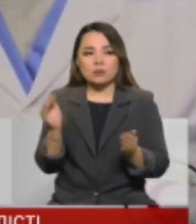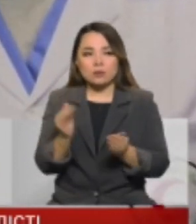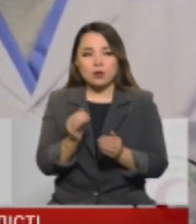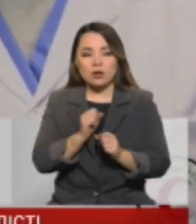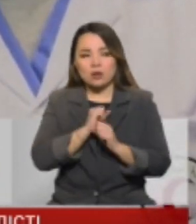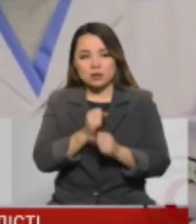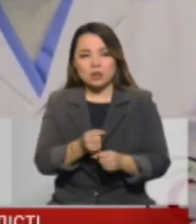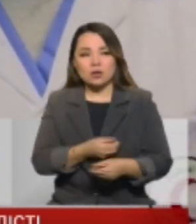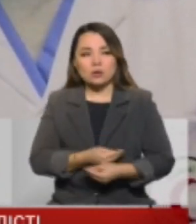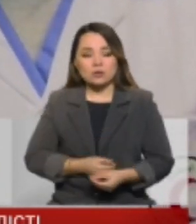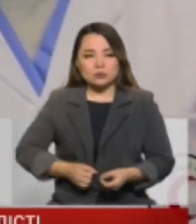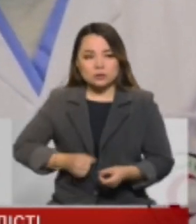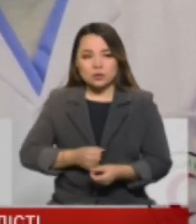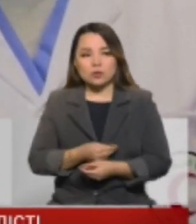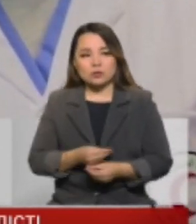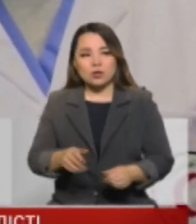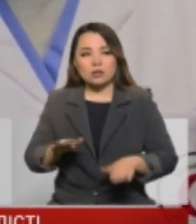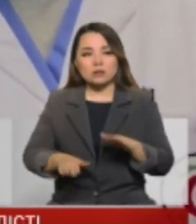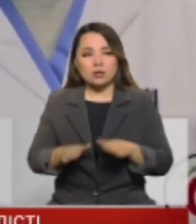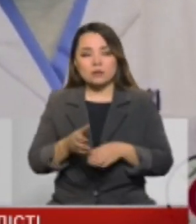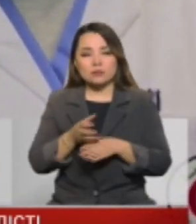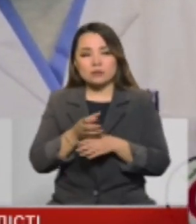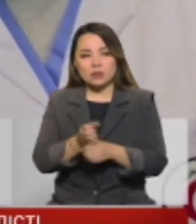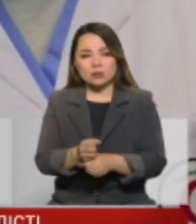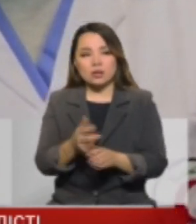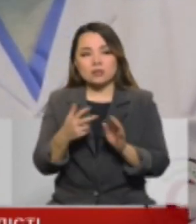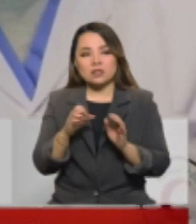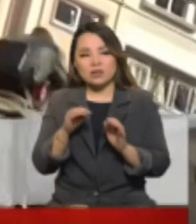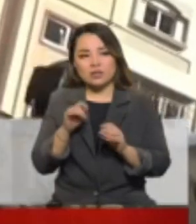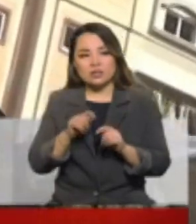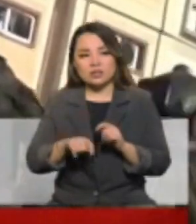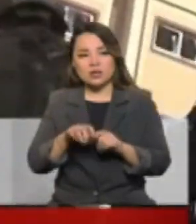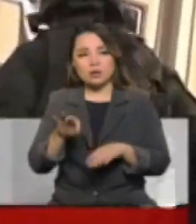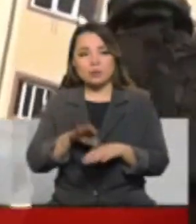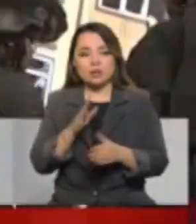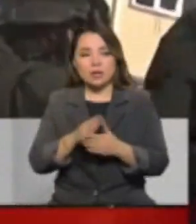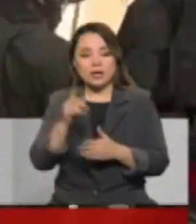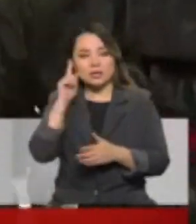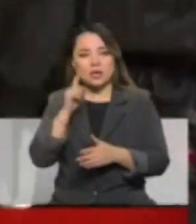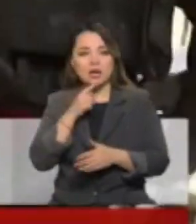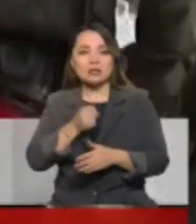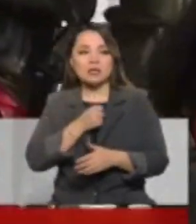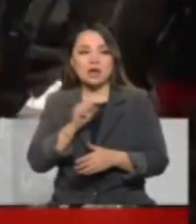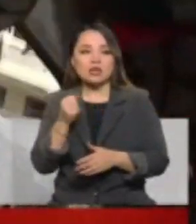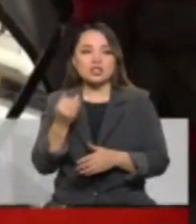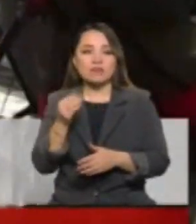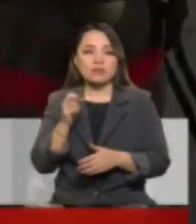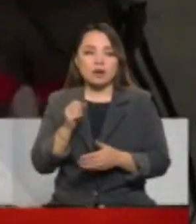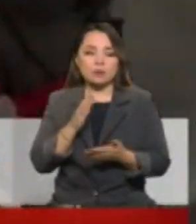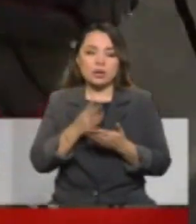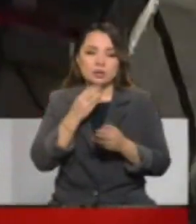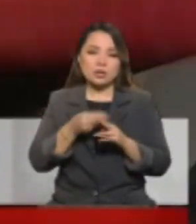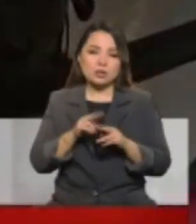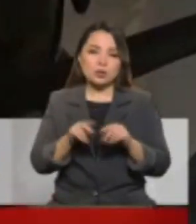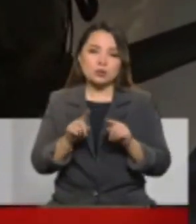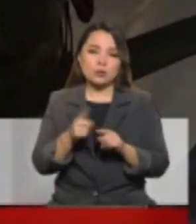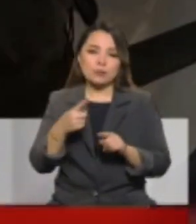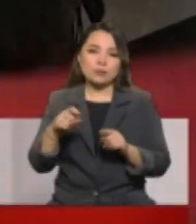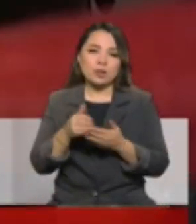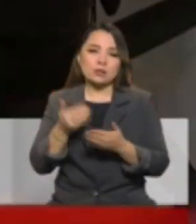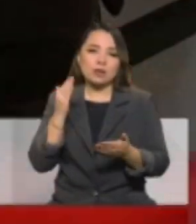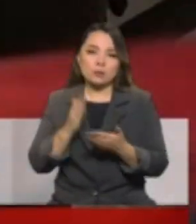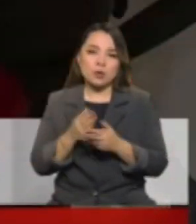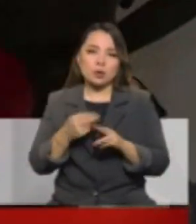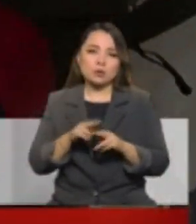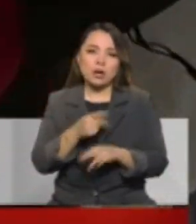құсып, іші өтіп, салмақ жоғалтты. Кейбіреуіне сепсис болған. Израиль әскері Әш-Шифада операцияны өткен аптада бастады.